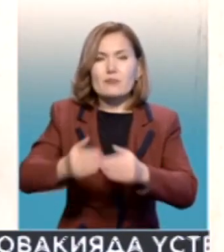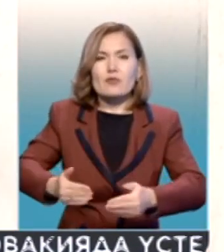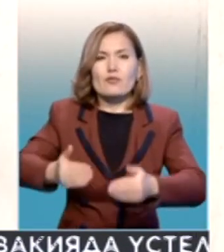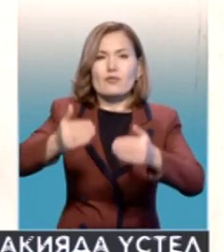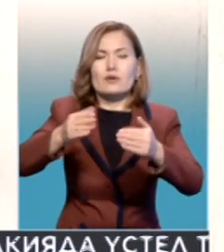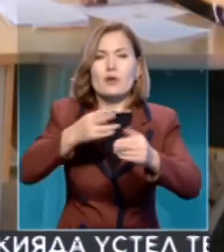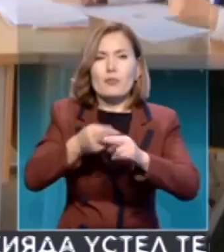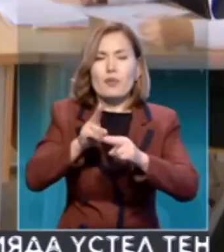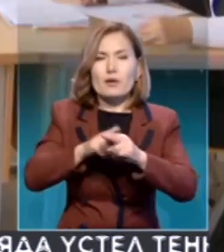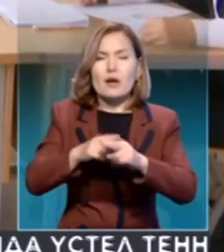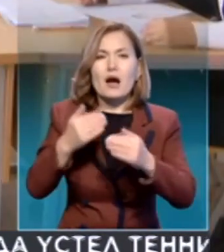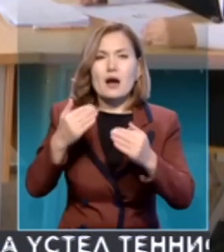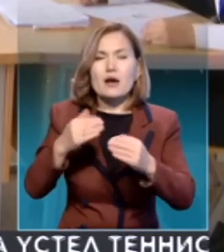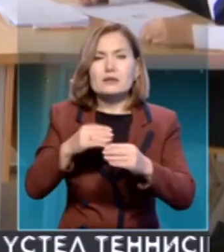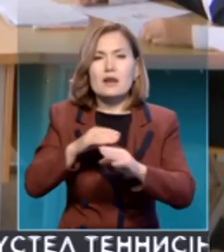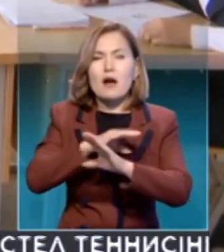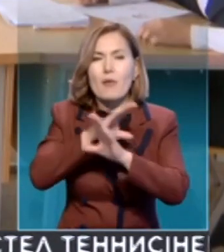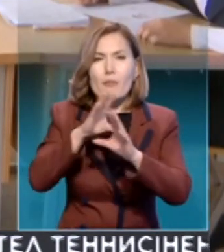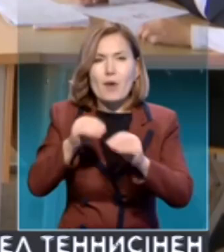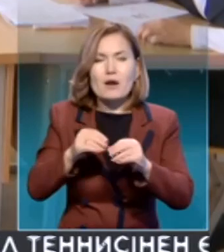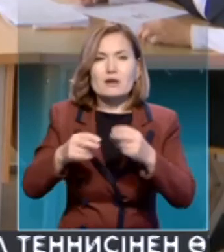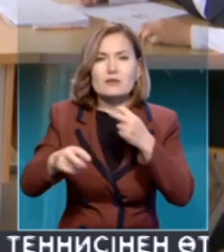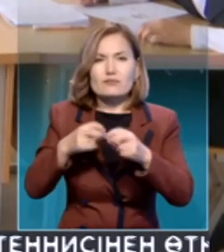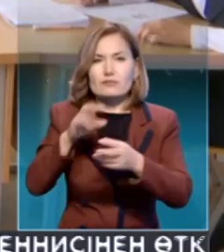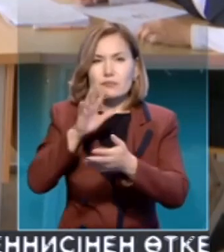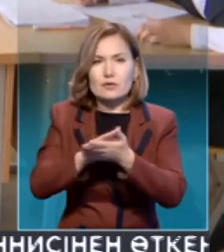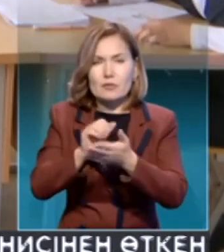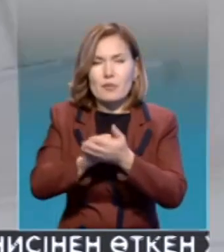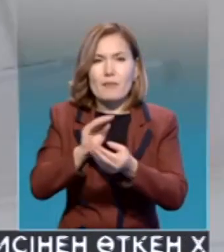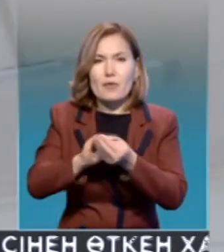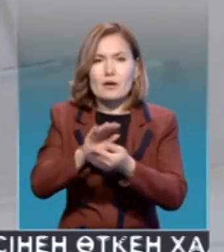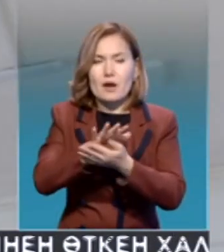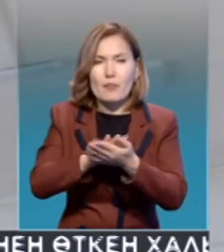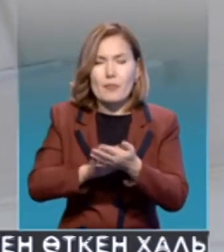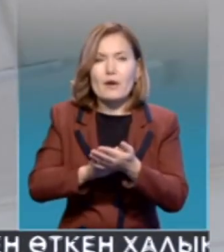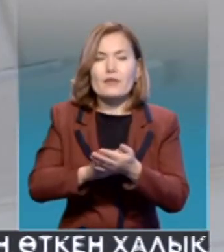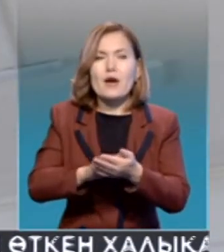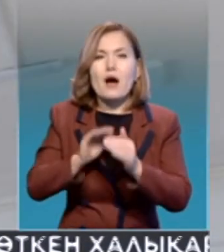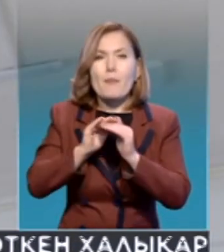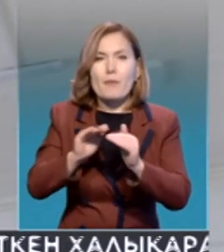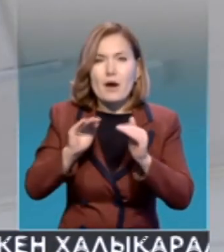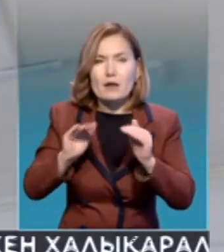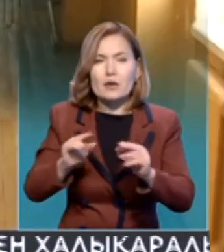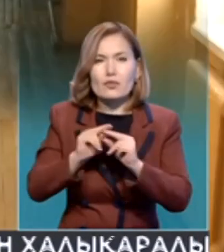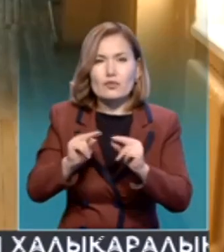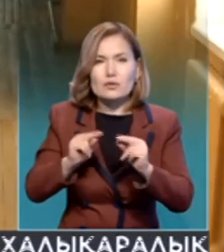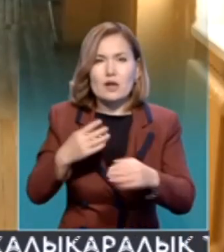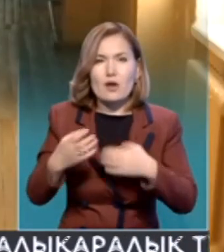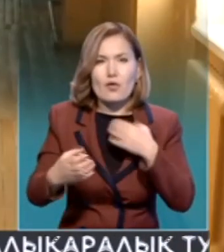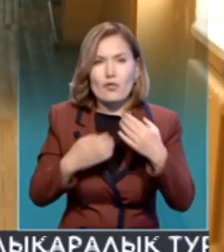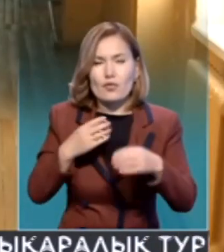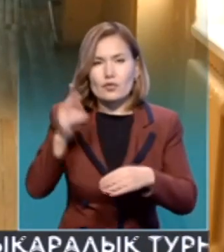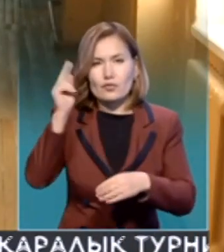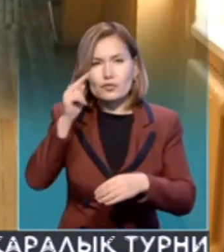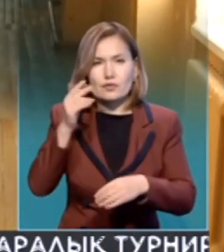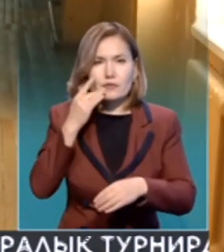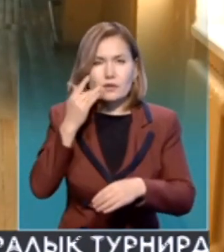босап, былықсылық етіп тұр. Қазір мұнда 150 оқушы, 70-ке жуық мұғалім жандарын шүберекке тиіп сабақ өткізуге мәжбүр. Бізге